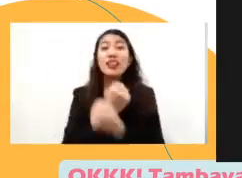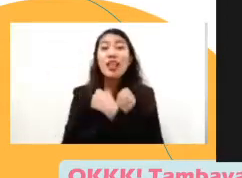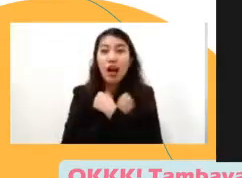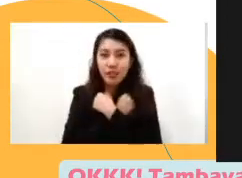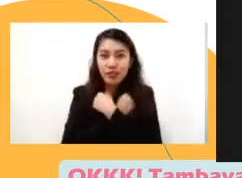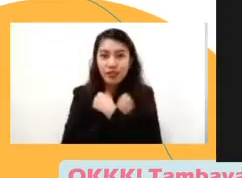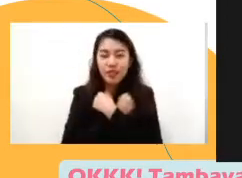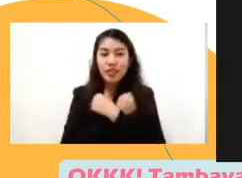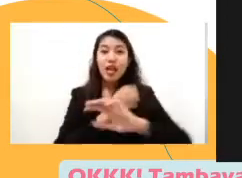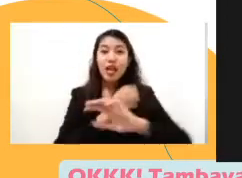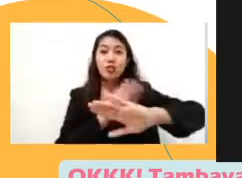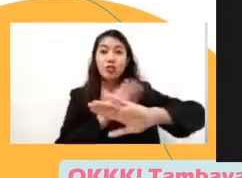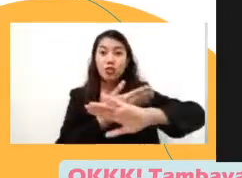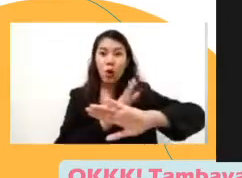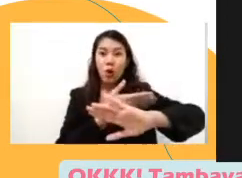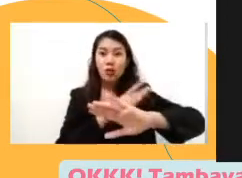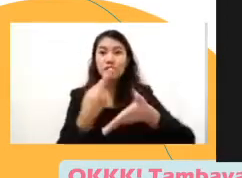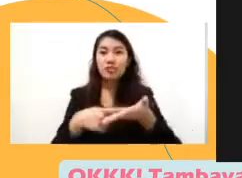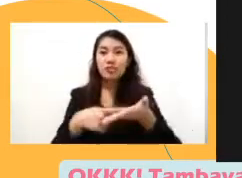pag-ibig, pagmamahal, di ba?